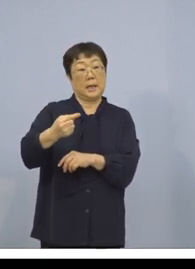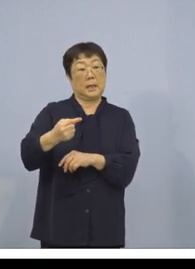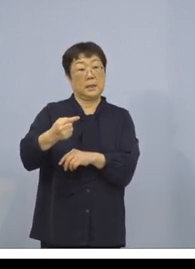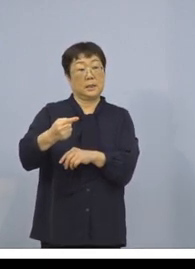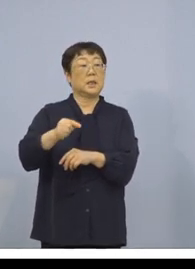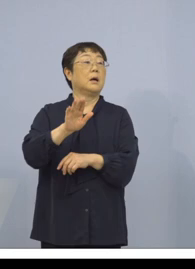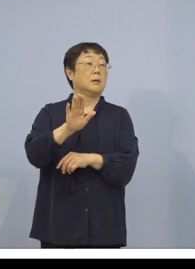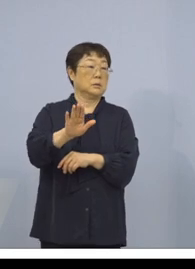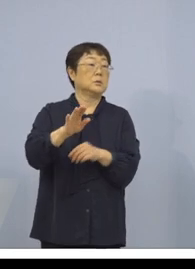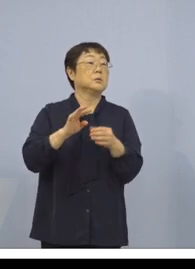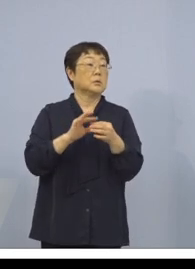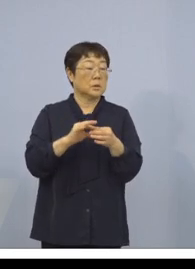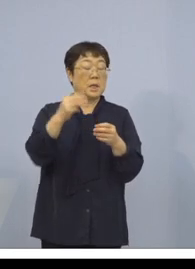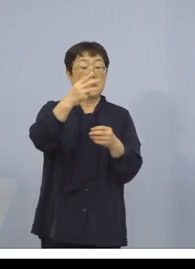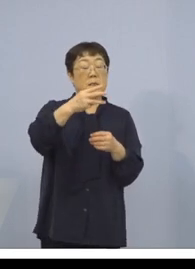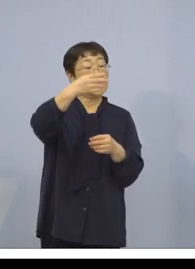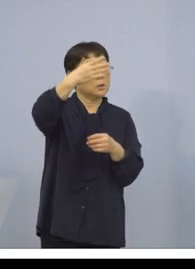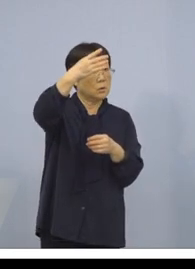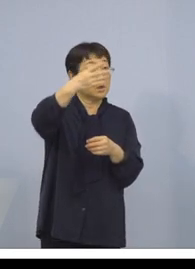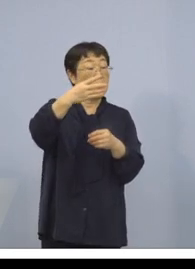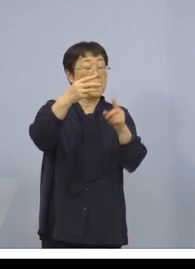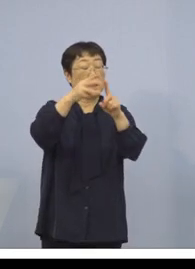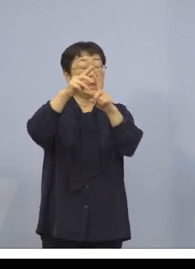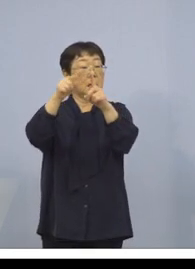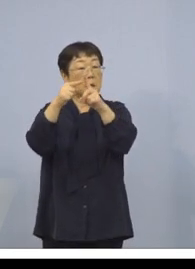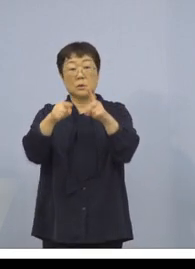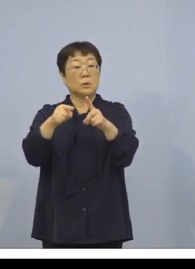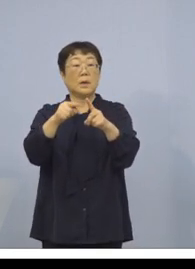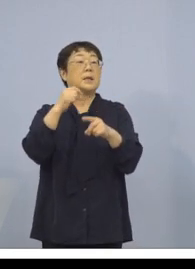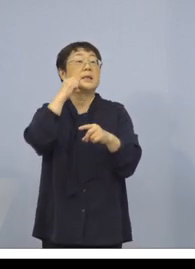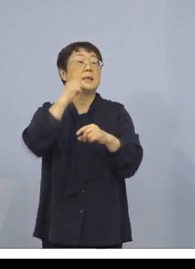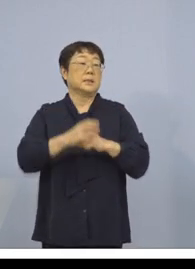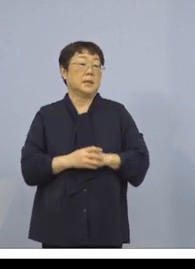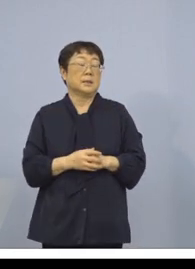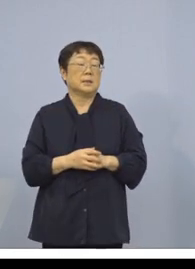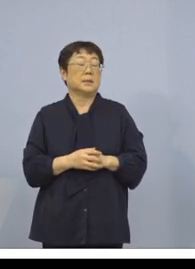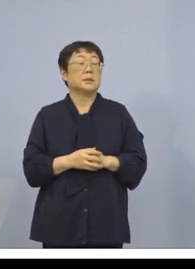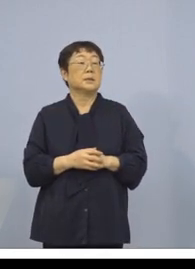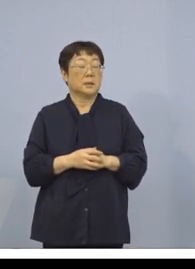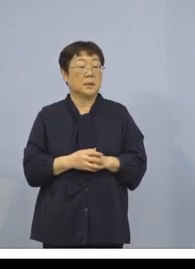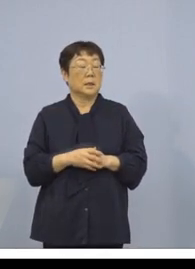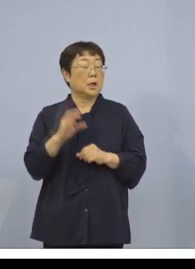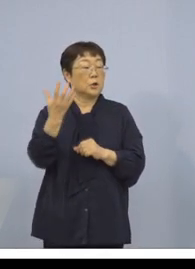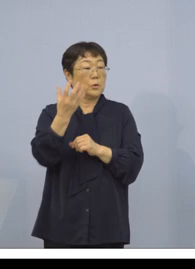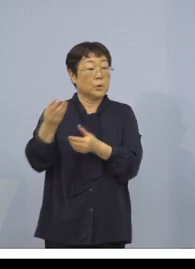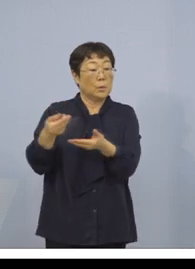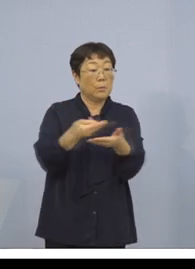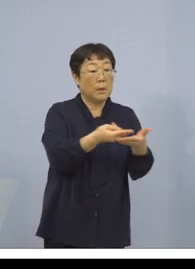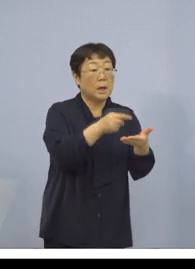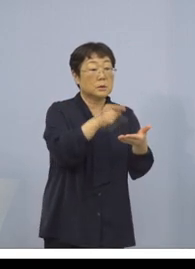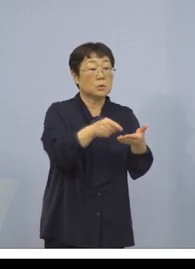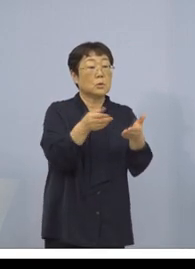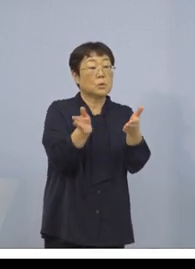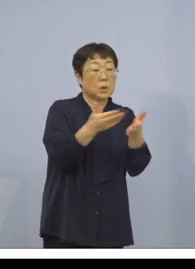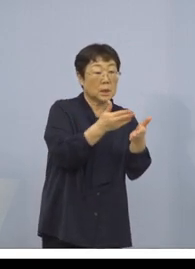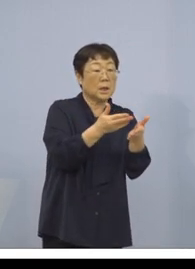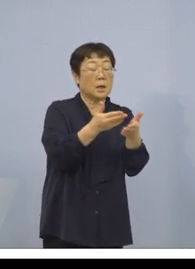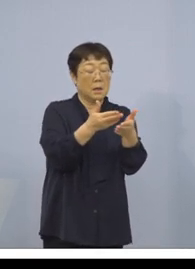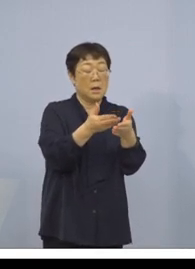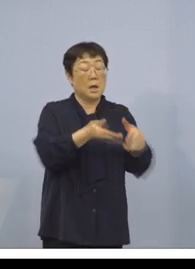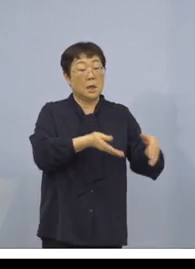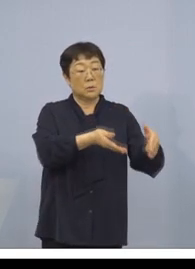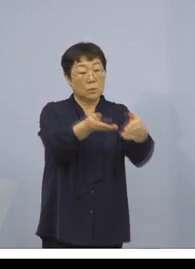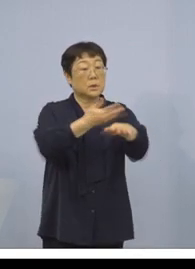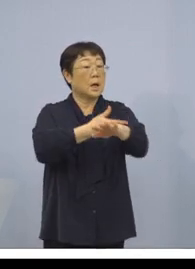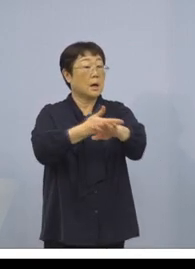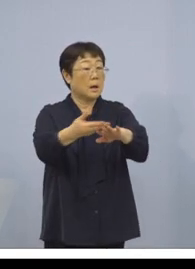て3階4階が ER にはなりませんから、本当に救急車が運ばれてきてその瞬間からもう動線が一